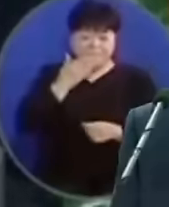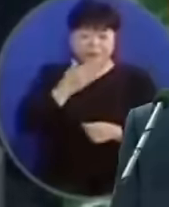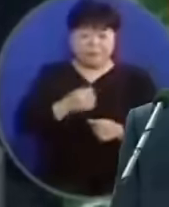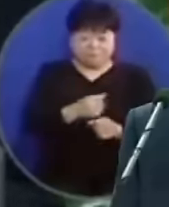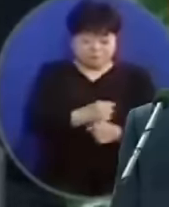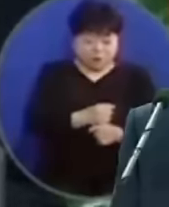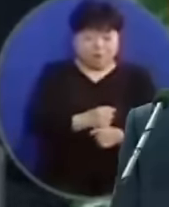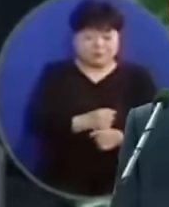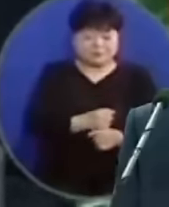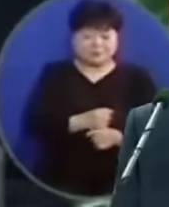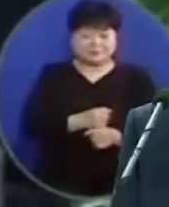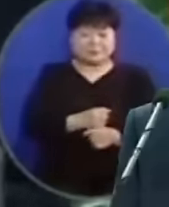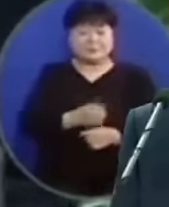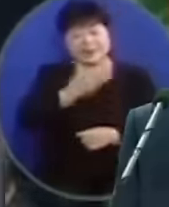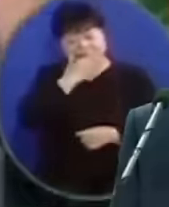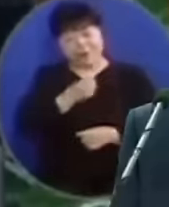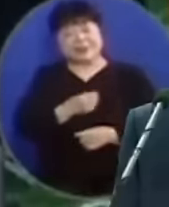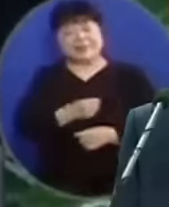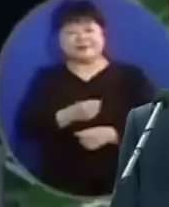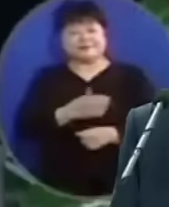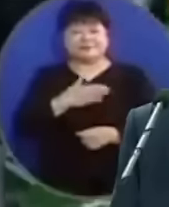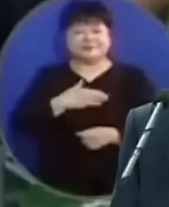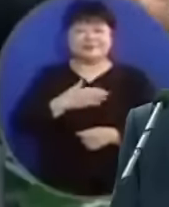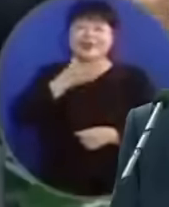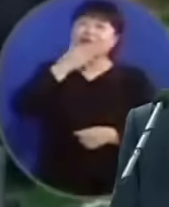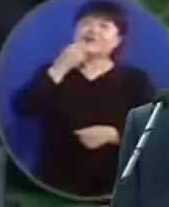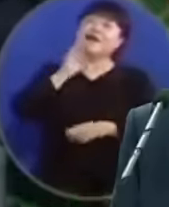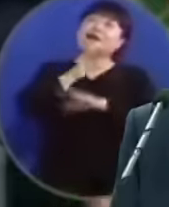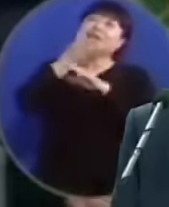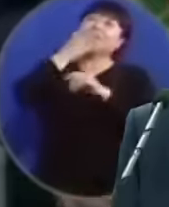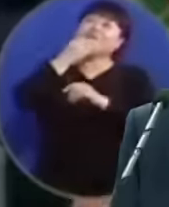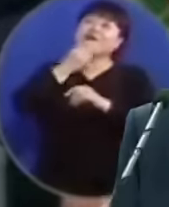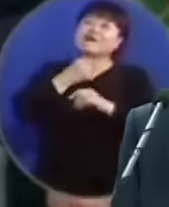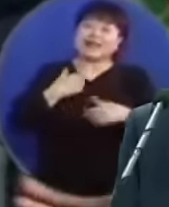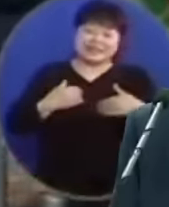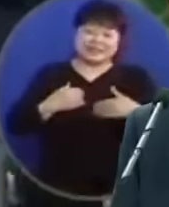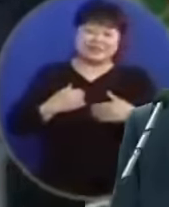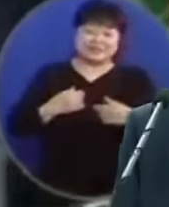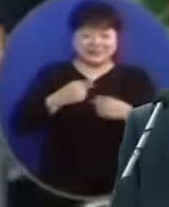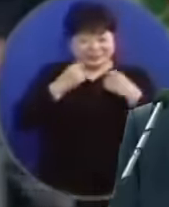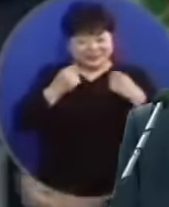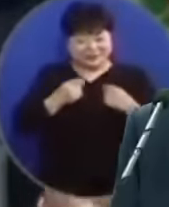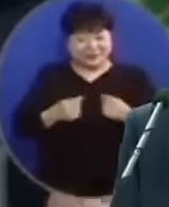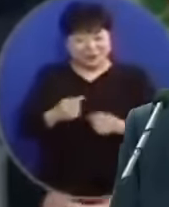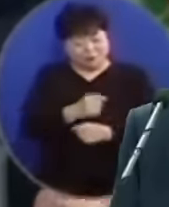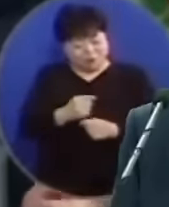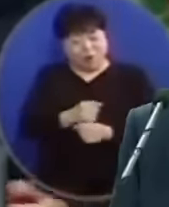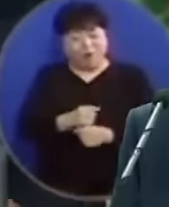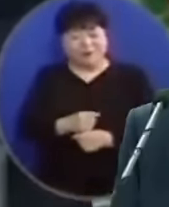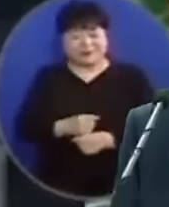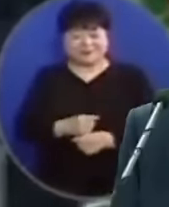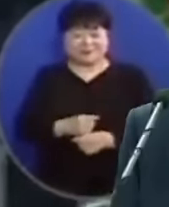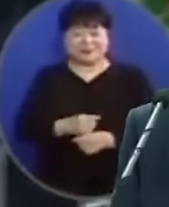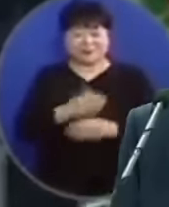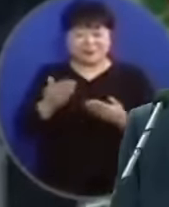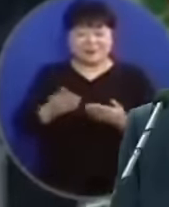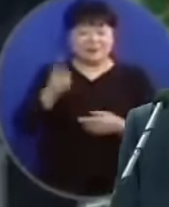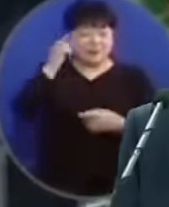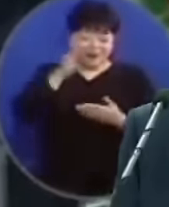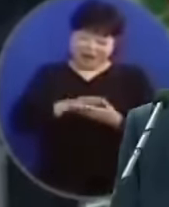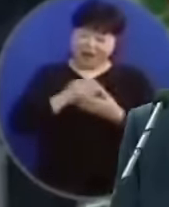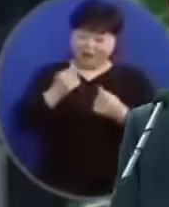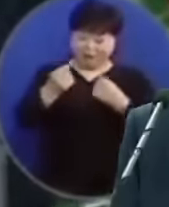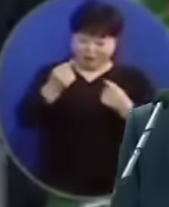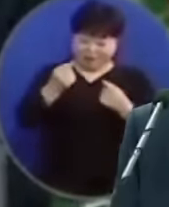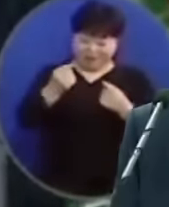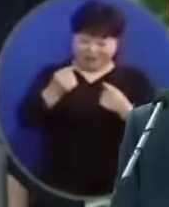묶는 것입니다. 나는 행복하다, 하늘에서 행복이 묶여집니다. 나는 기쁘고 즐겁다, 기쁘고 즐거운 것이 묶어집니다. 모든 일이 평안하고